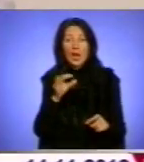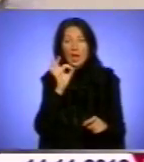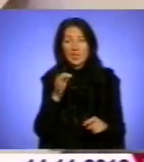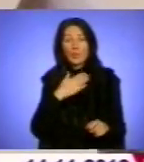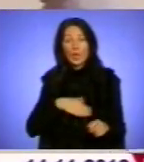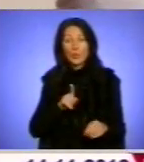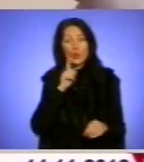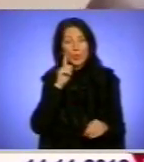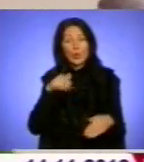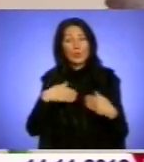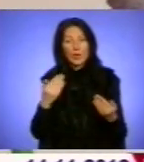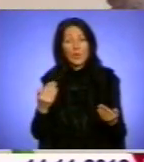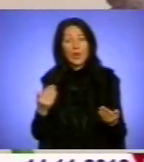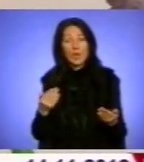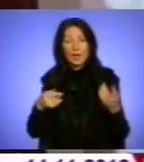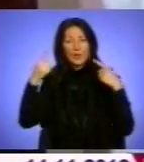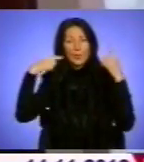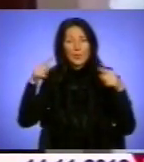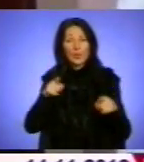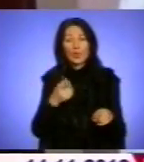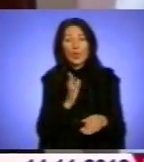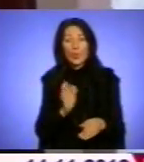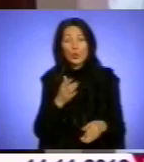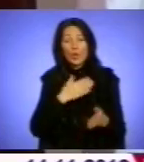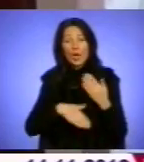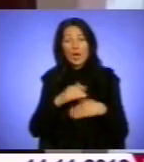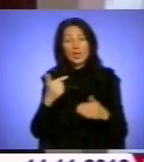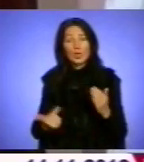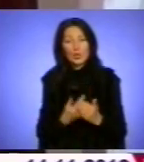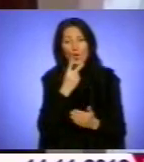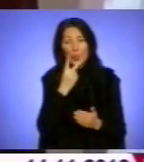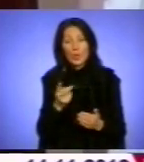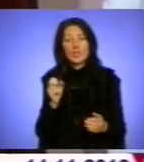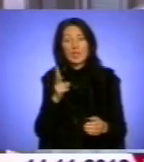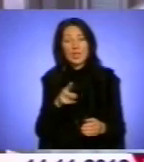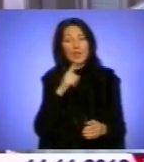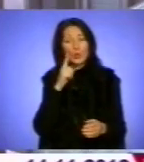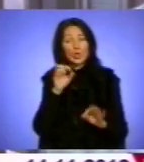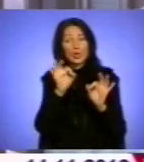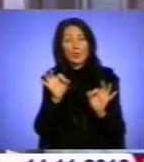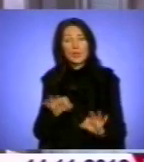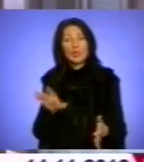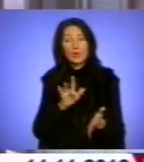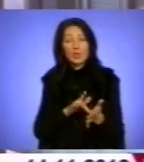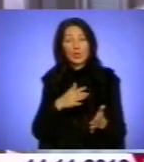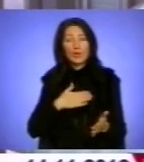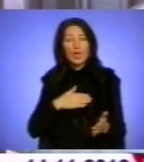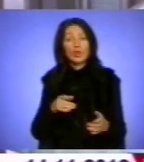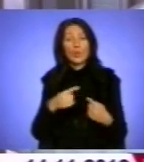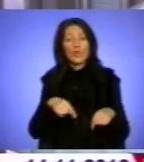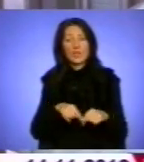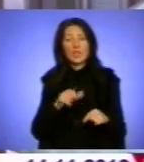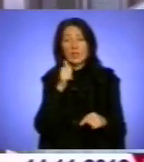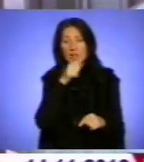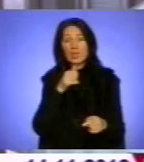проявляє ініціативу, тож тут завжди будуть раді знову побачити членів молодіжного мистецького центру. В нашому відділенні за рік